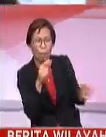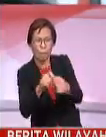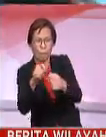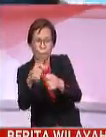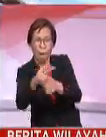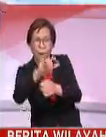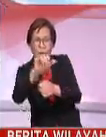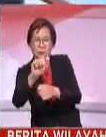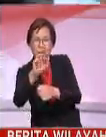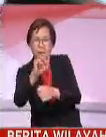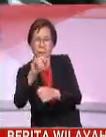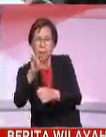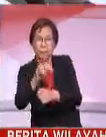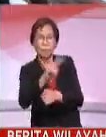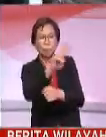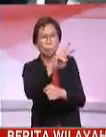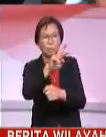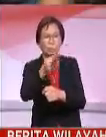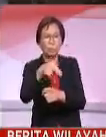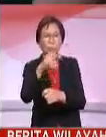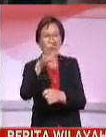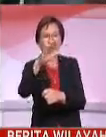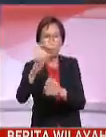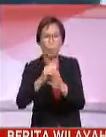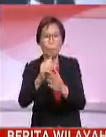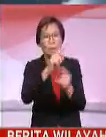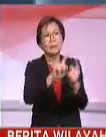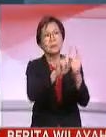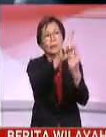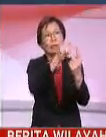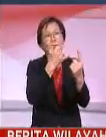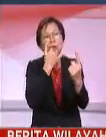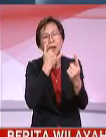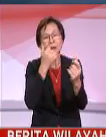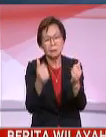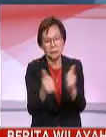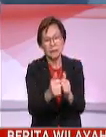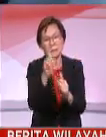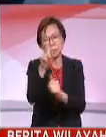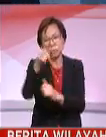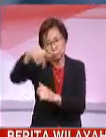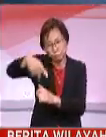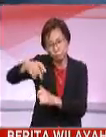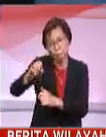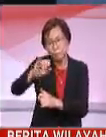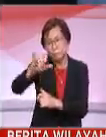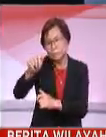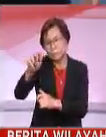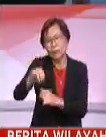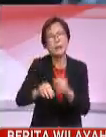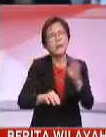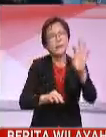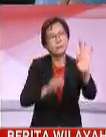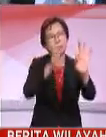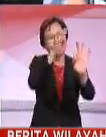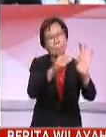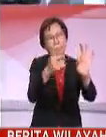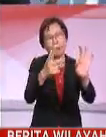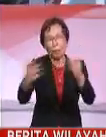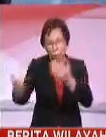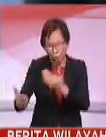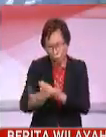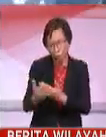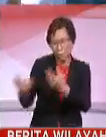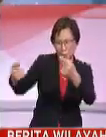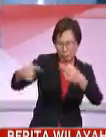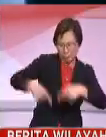membayar jaminan RM2,500 bagi setiap kesalahan dengan seorang penjamin dan menetapkan semula 9 Mac ini untuk sebutan